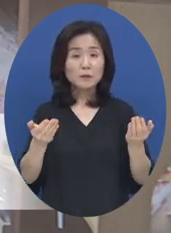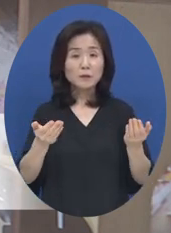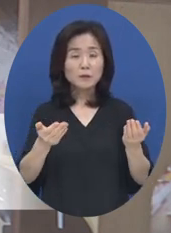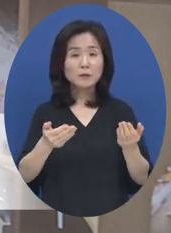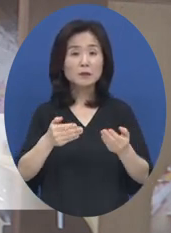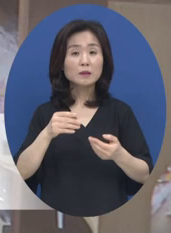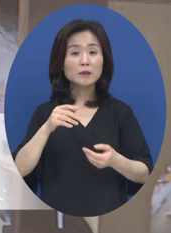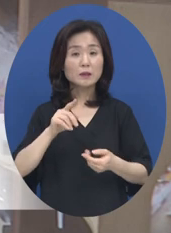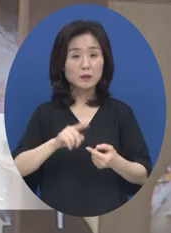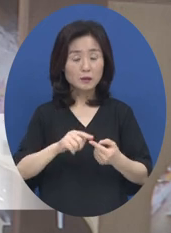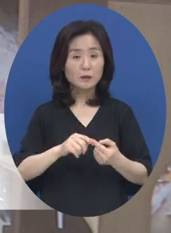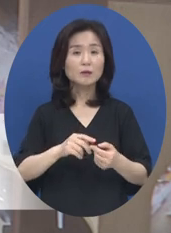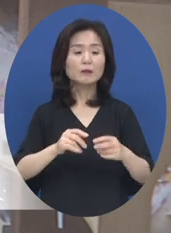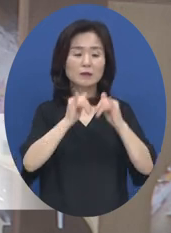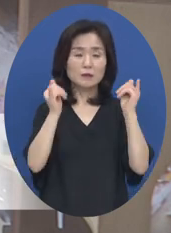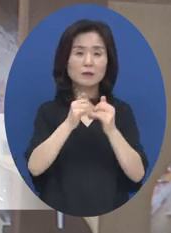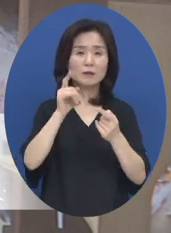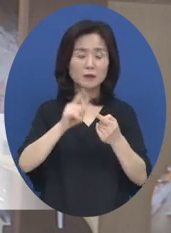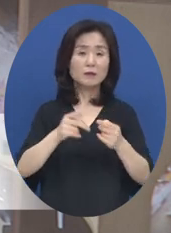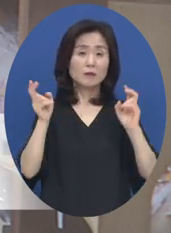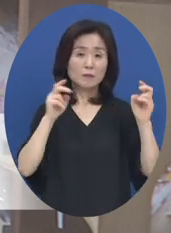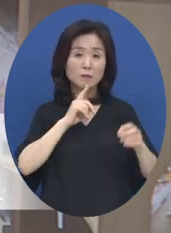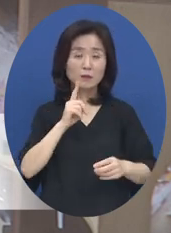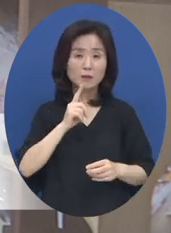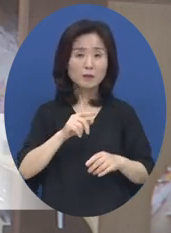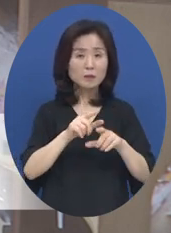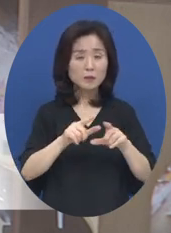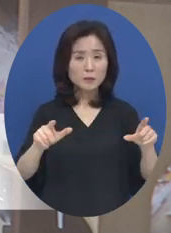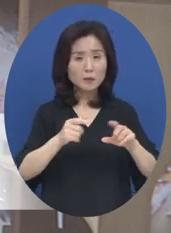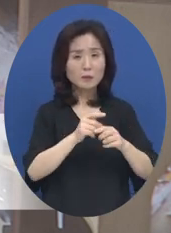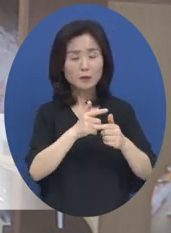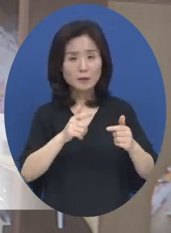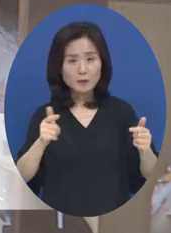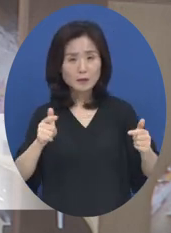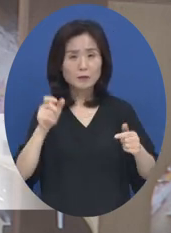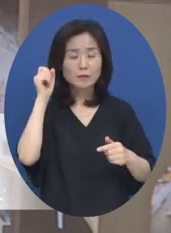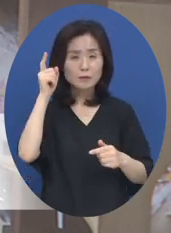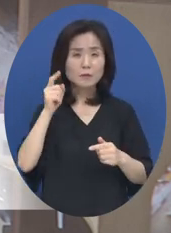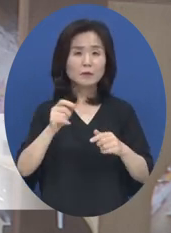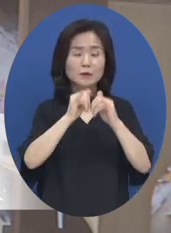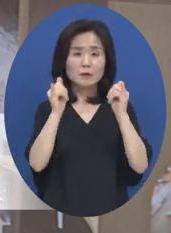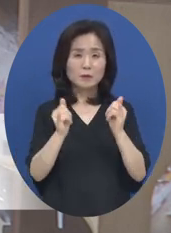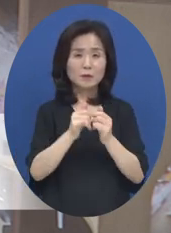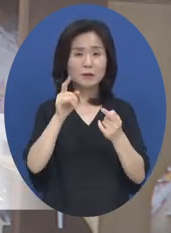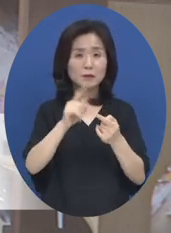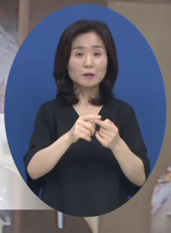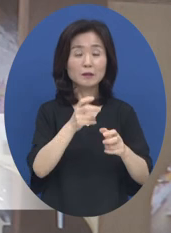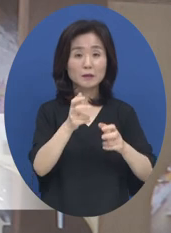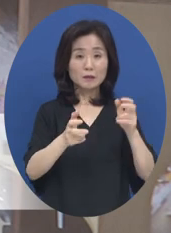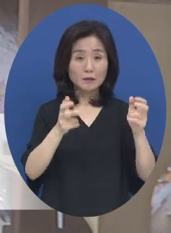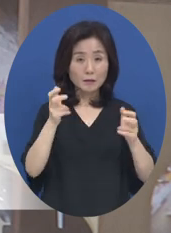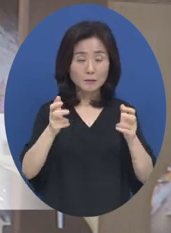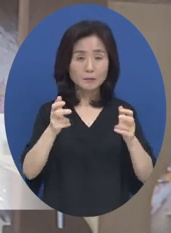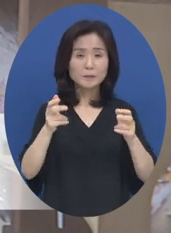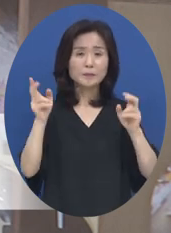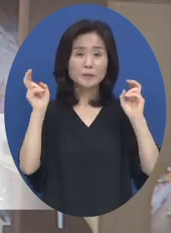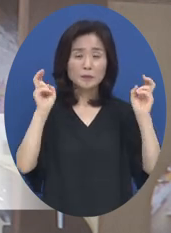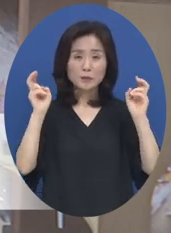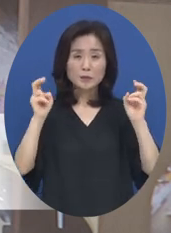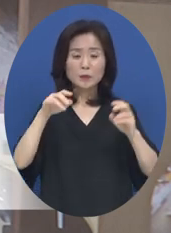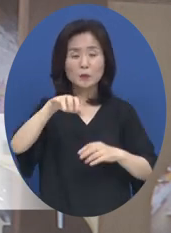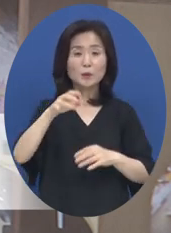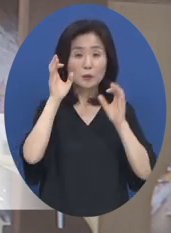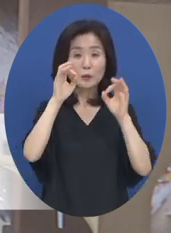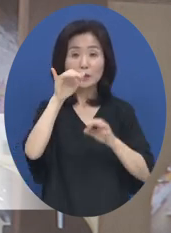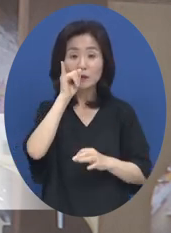기업이라고 하는데요. 평소 접하기 어려웠던 돈의 다양한 우수 사회적 기업의 제품을 한자리에서 만나볼 수 있는 곳이 있습니다.